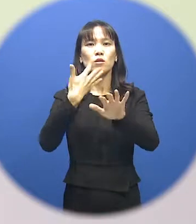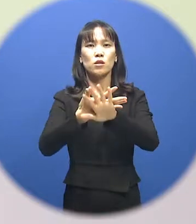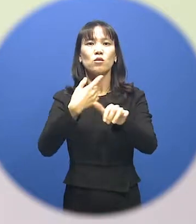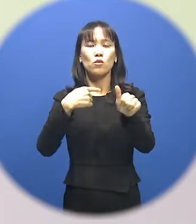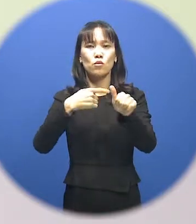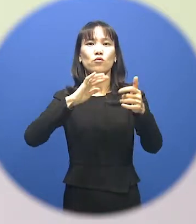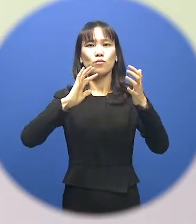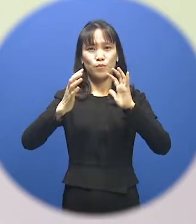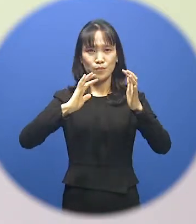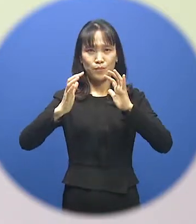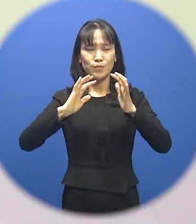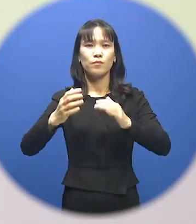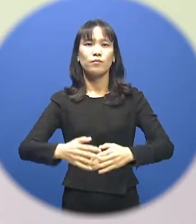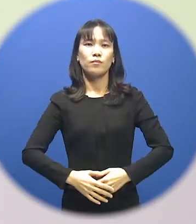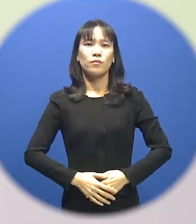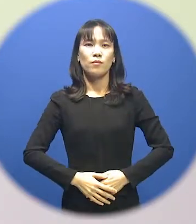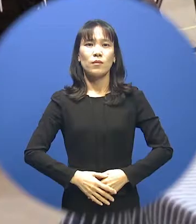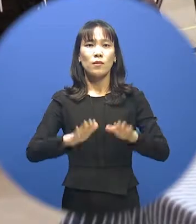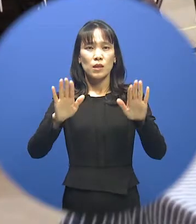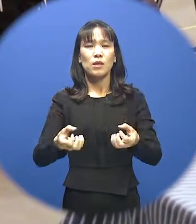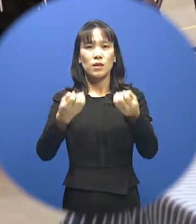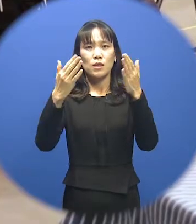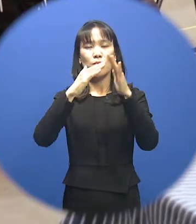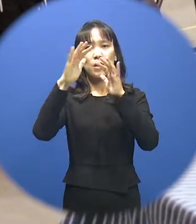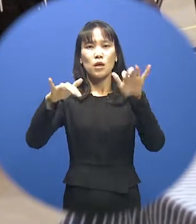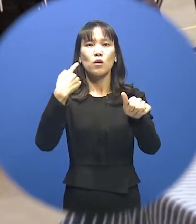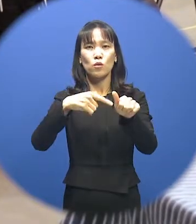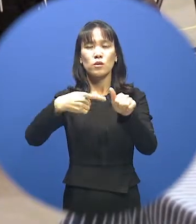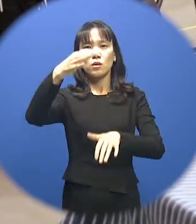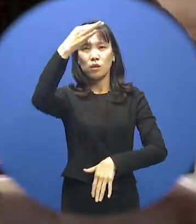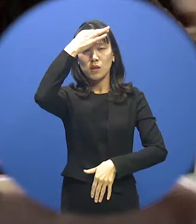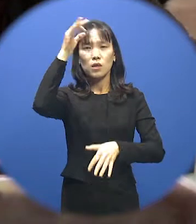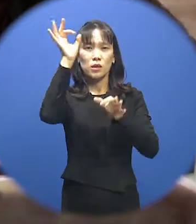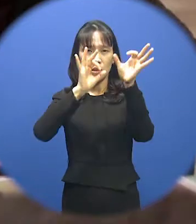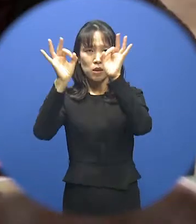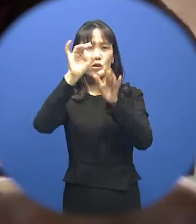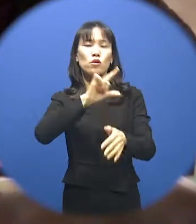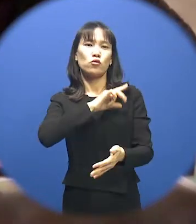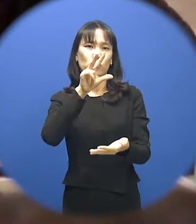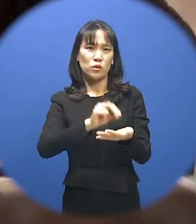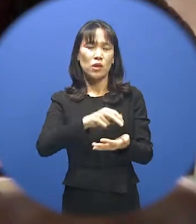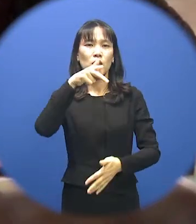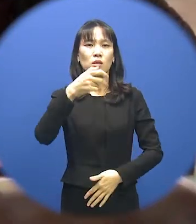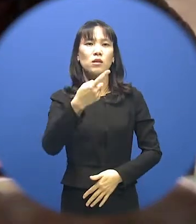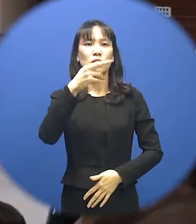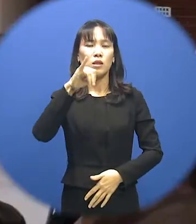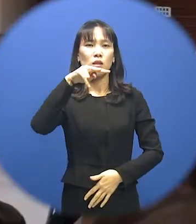혁신교육 공론회장이 열렸습니다. 이날 행사에서는 마을의 교육적 기능을 찾아서란